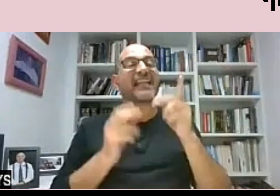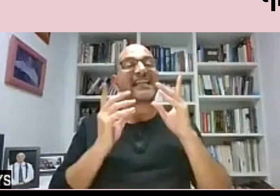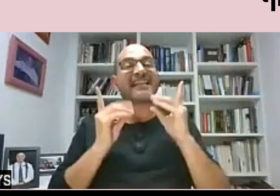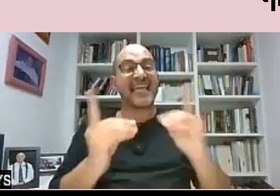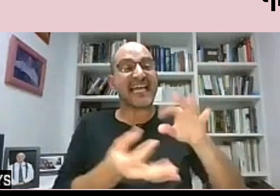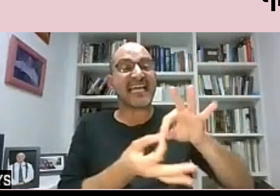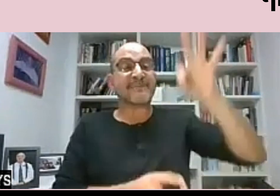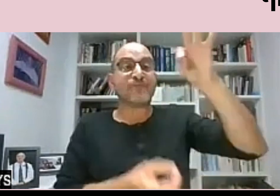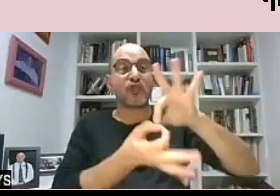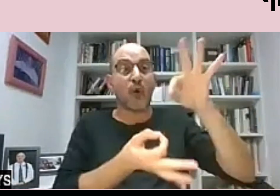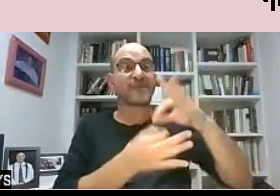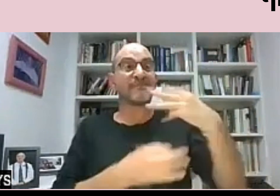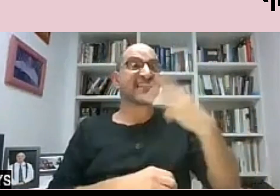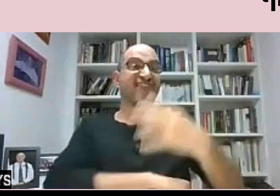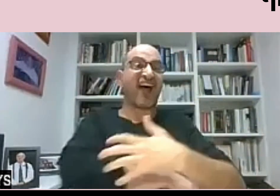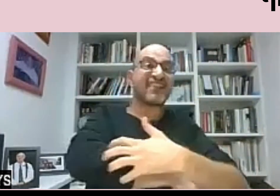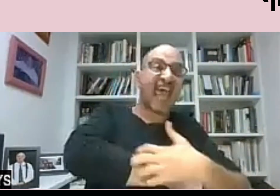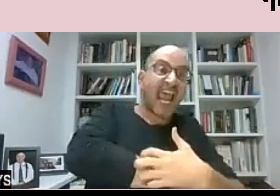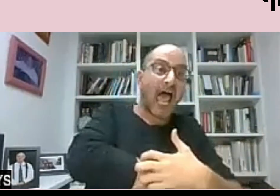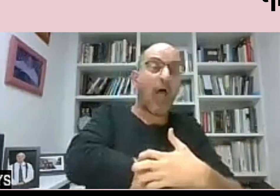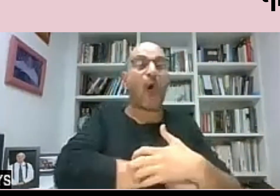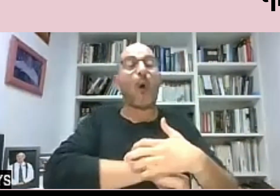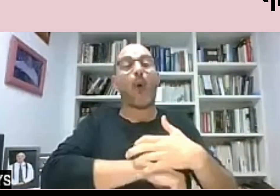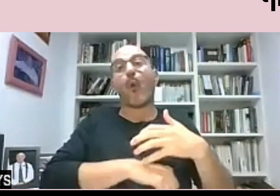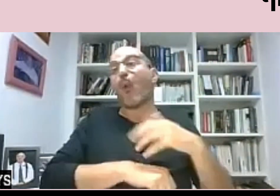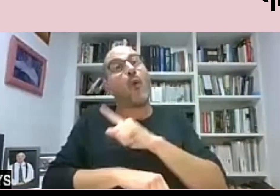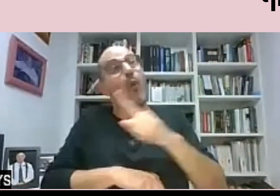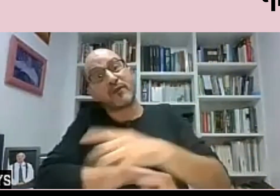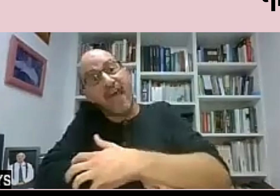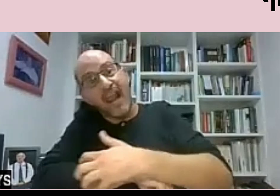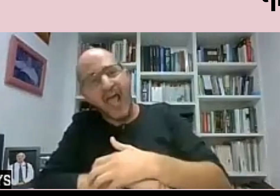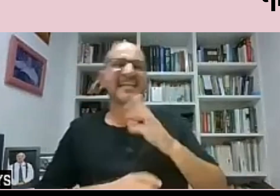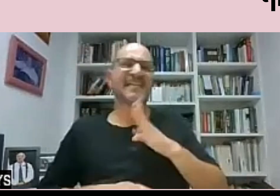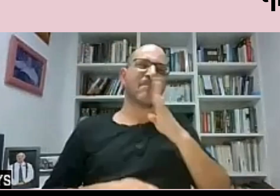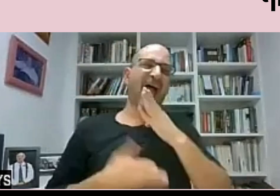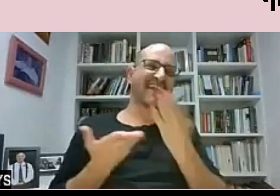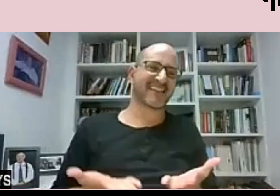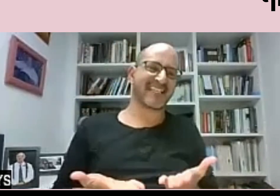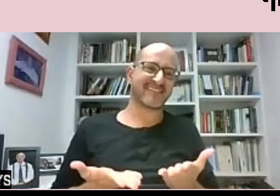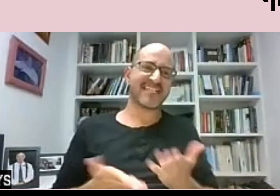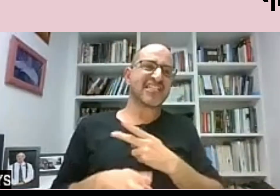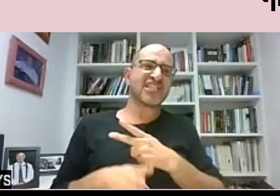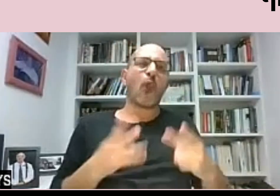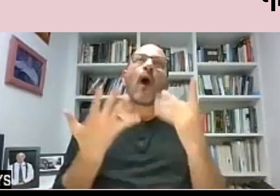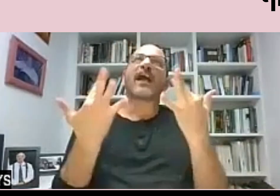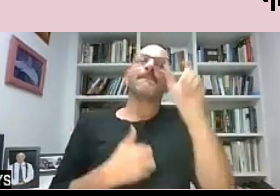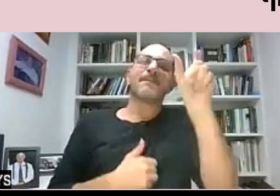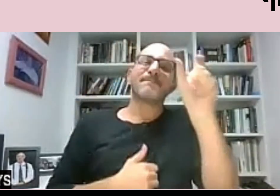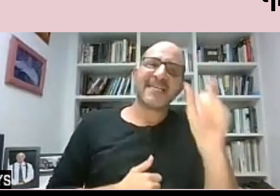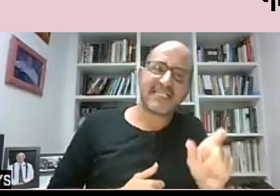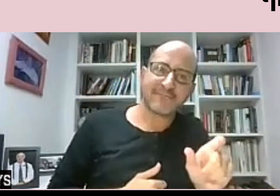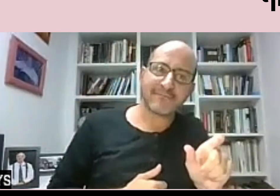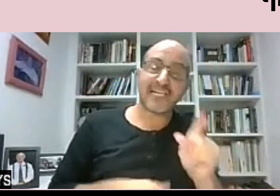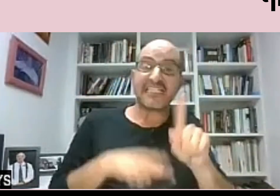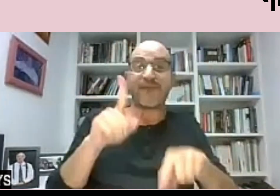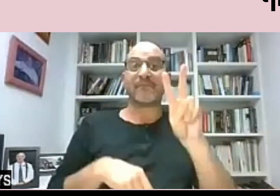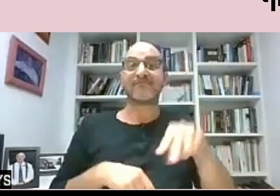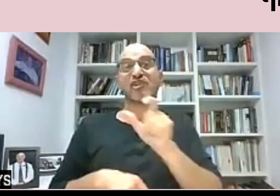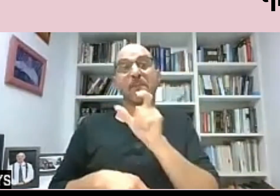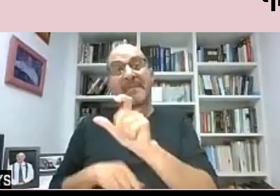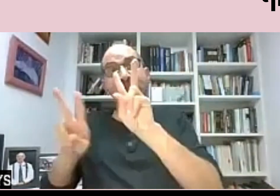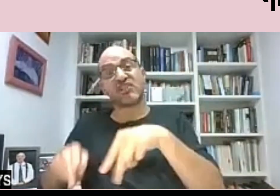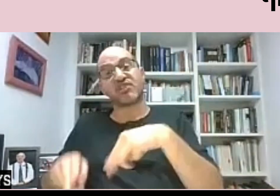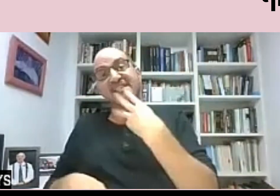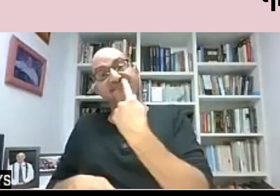אומרת, דרך לשפוט אם זה שפה דלה, למדוד אם זה שפה דלה או לא, זה בעייתי, זה לא תלוי בכמה